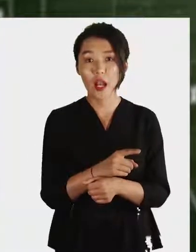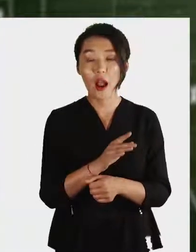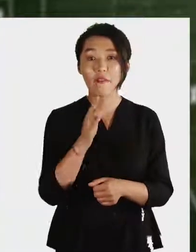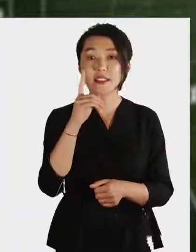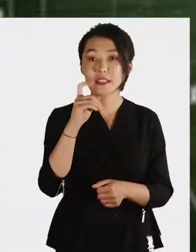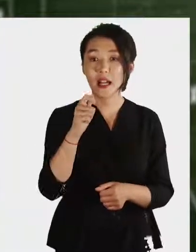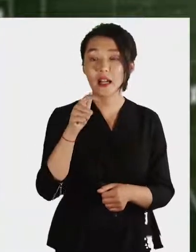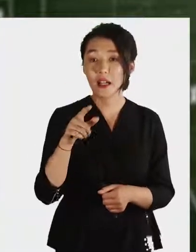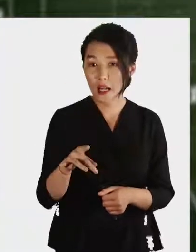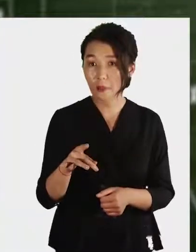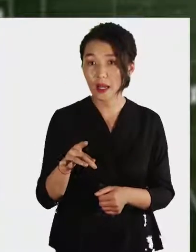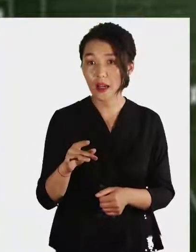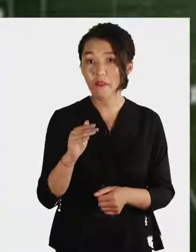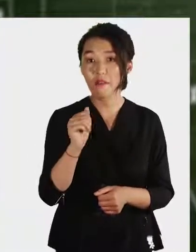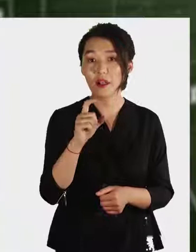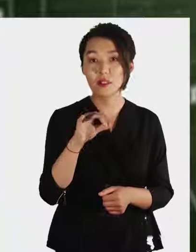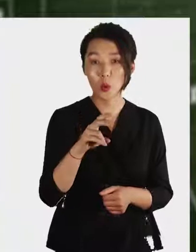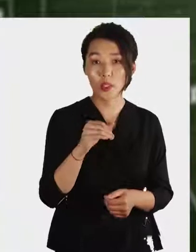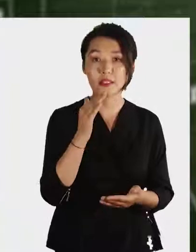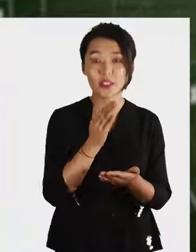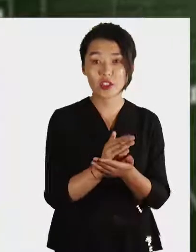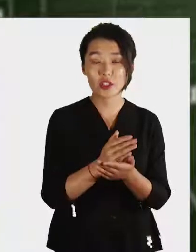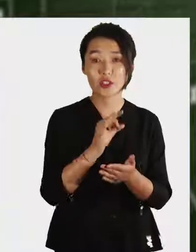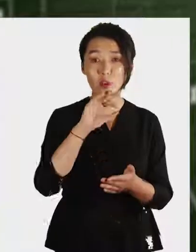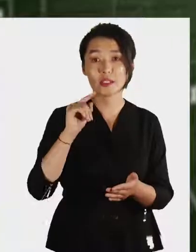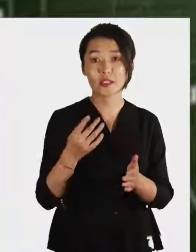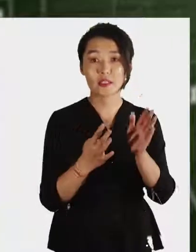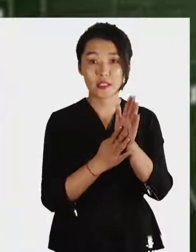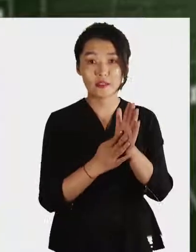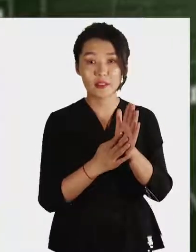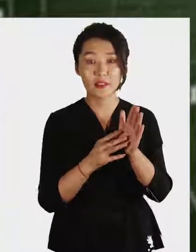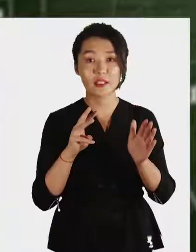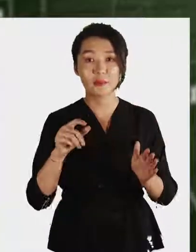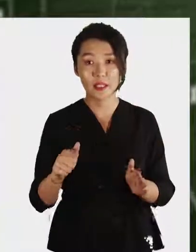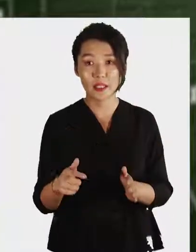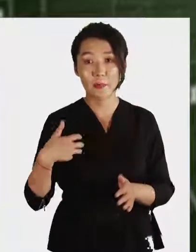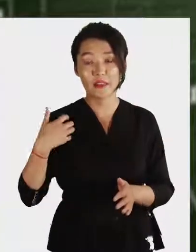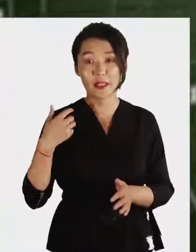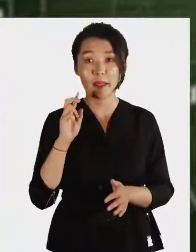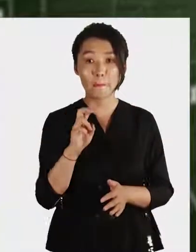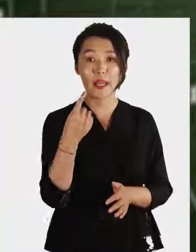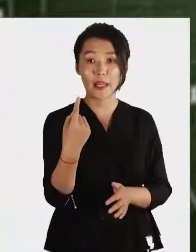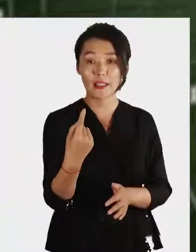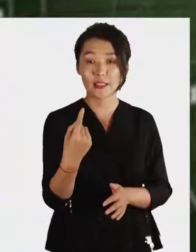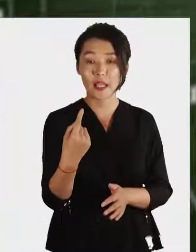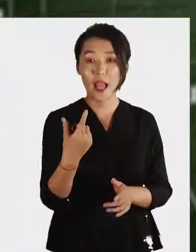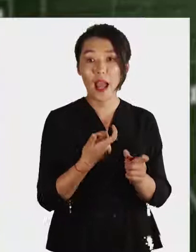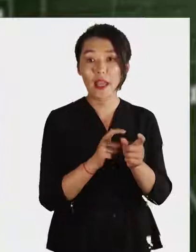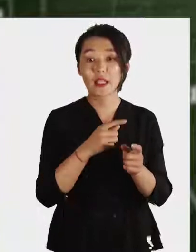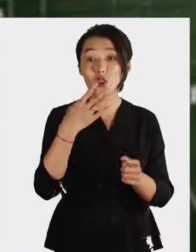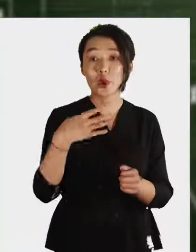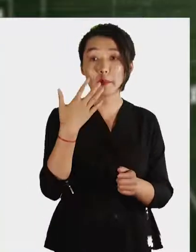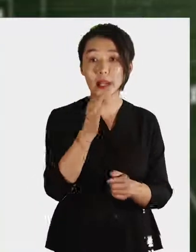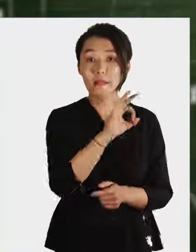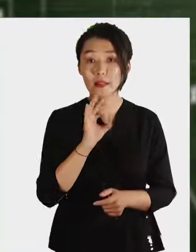Вторая задача. В 100 граммах фасоли содержится 0,9 миллиграмма витамина